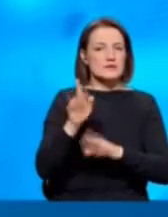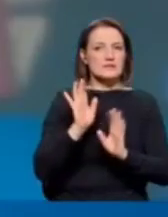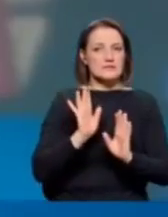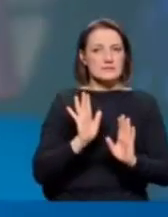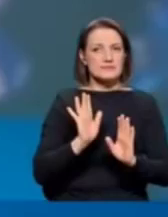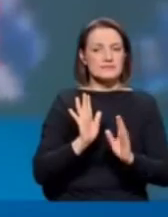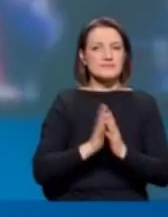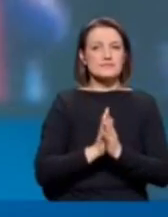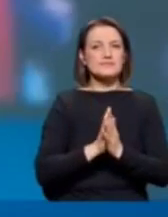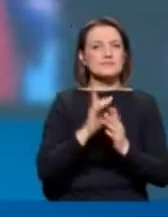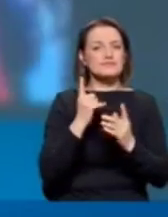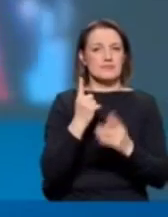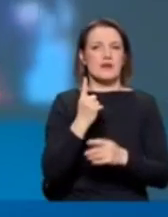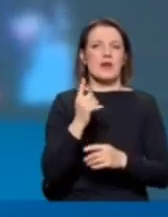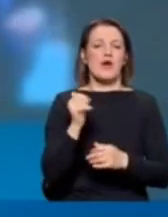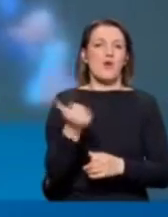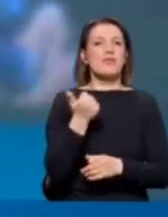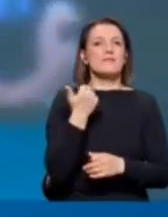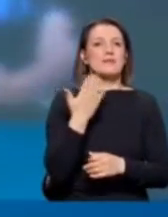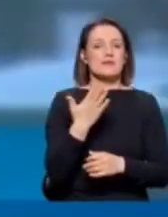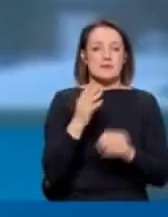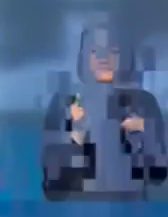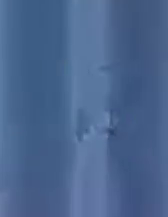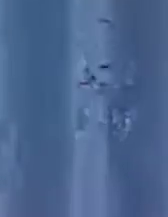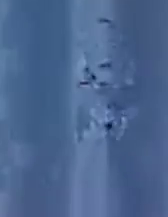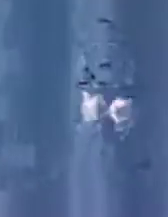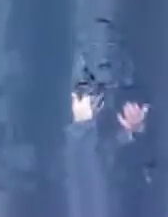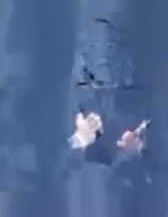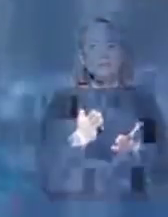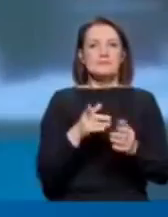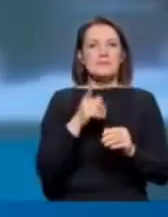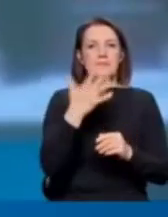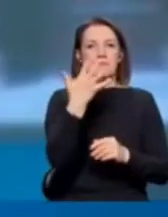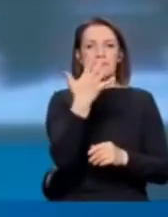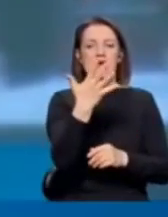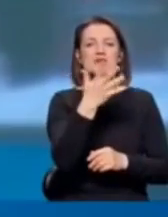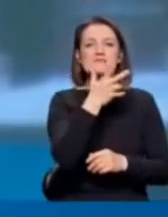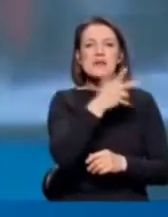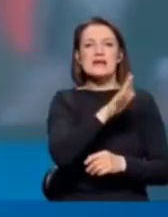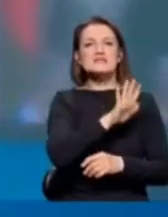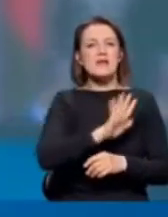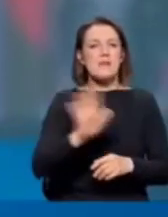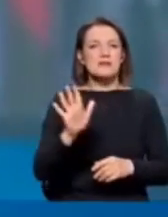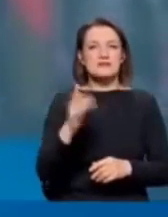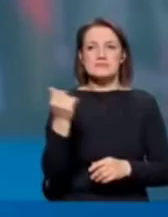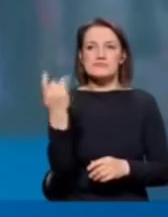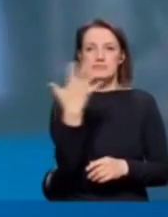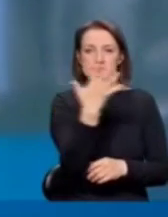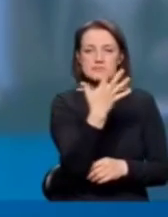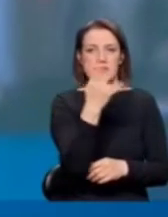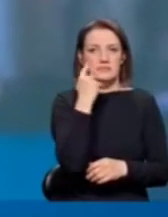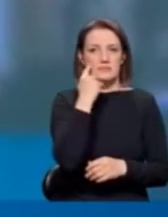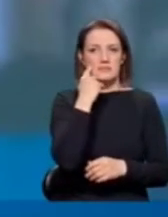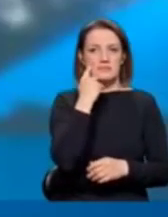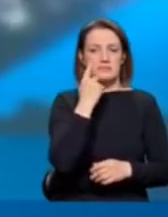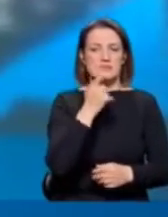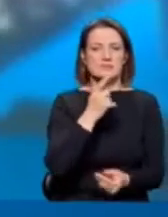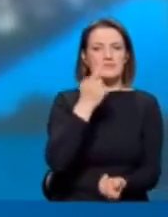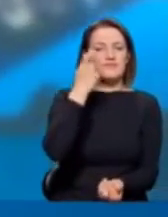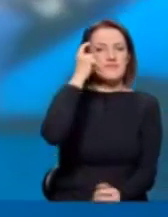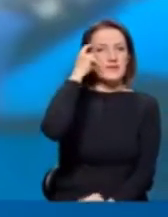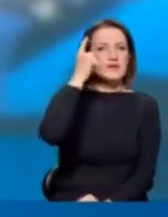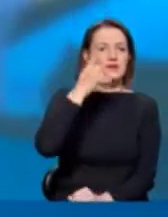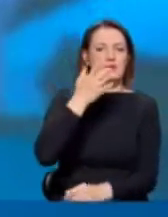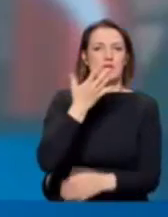gelirim şöyle bir kere önemli bir birliktelik bu yani beş benzemesi bir araya getiriyoruz ya ideolojik olarak